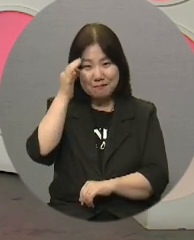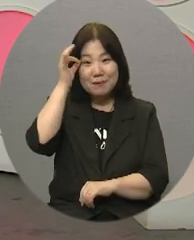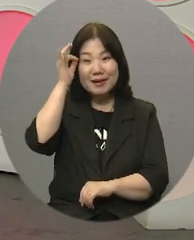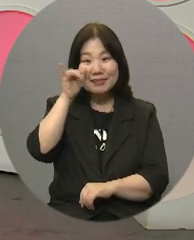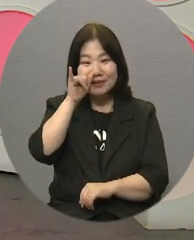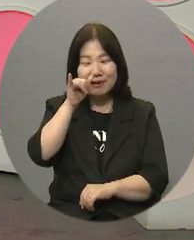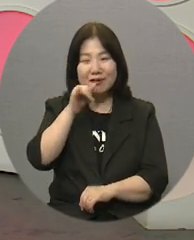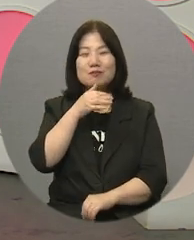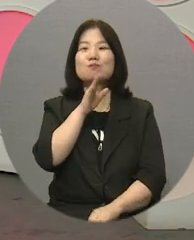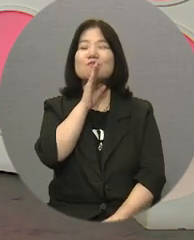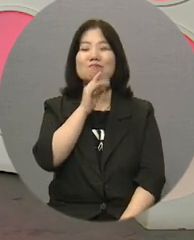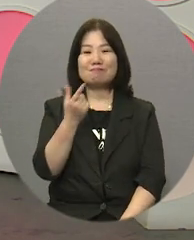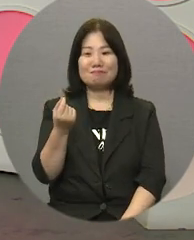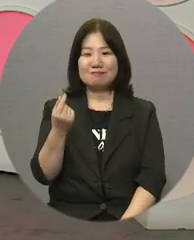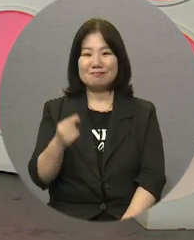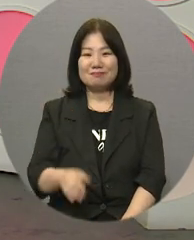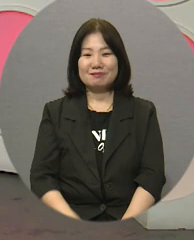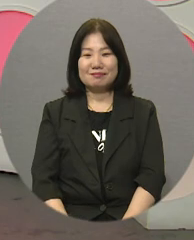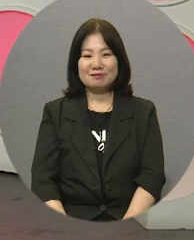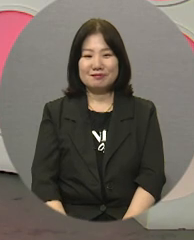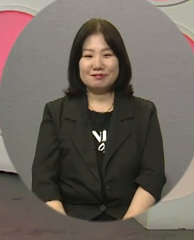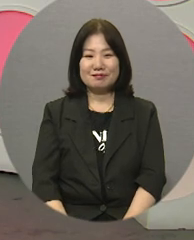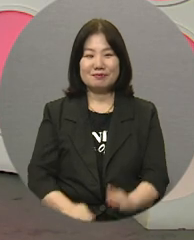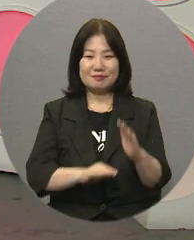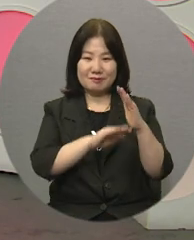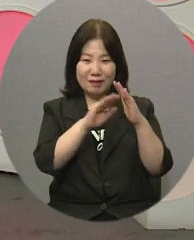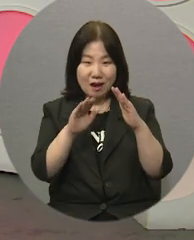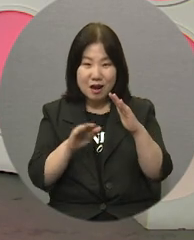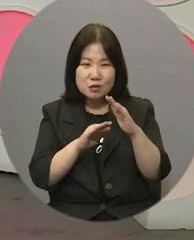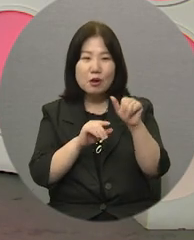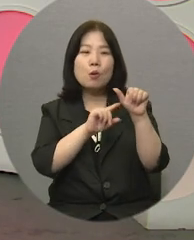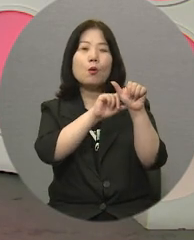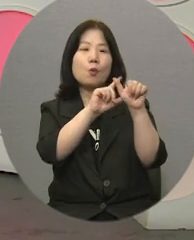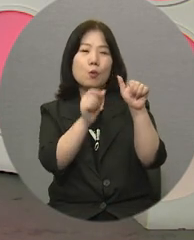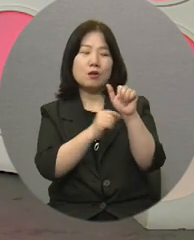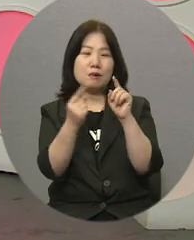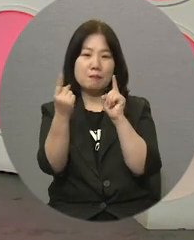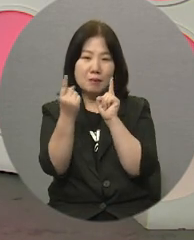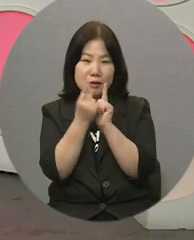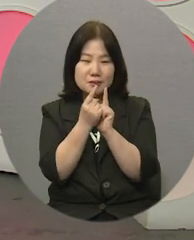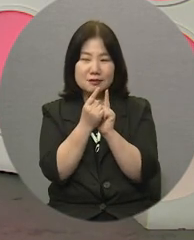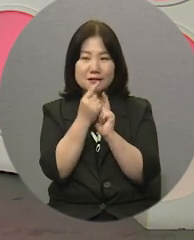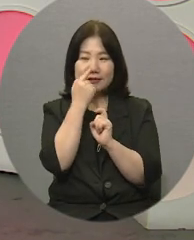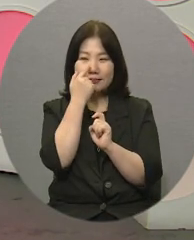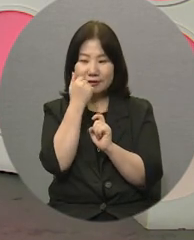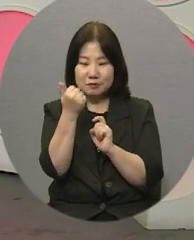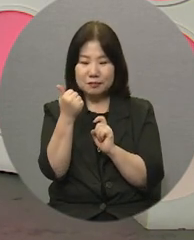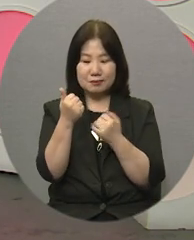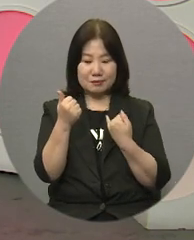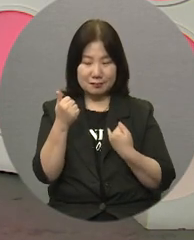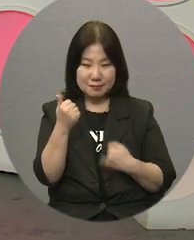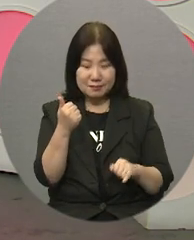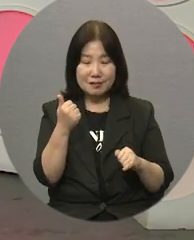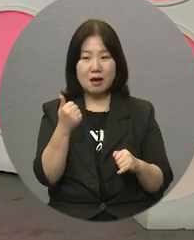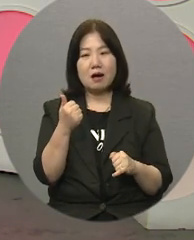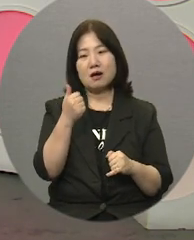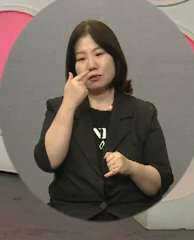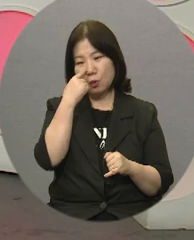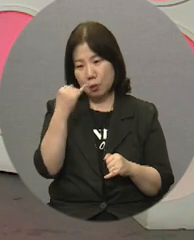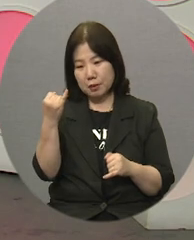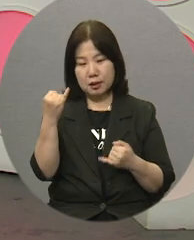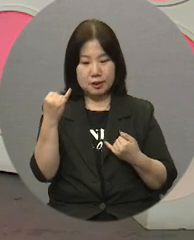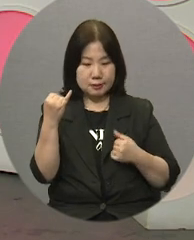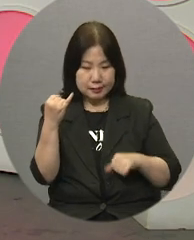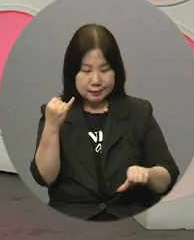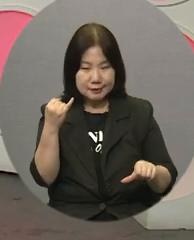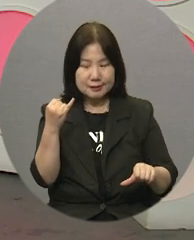것도 있고. 맞아요. 가정의 달을 맞이해서 어떤 부녀간, 부자간, 아니면 모녀간, 모자간, 가족끼리